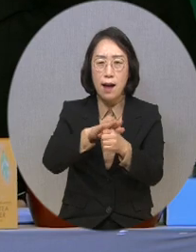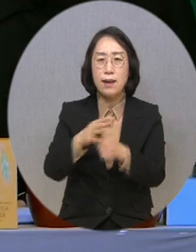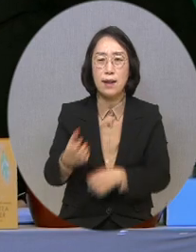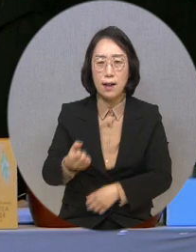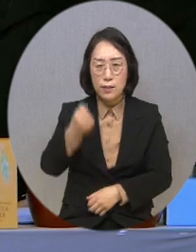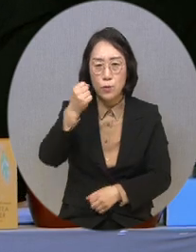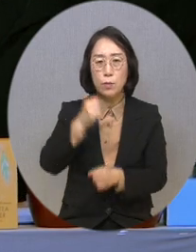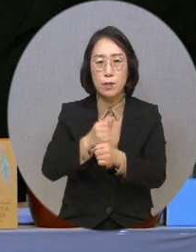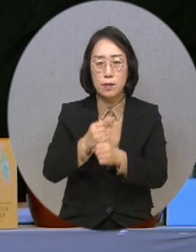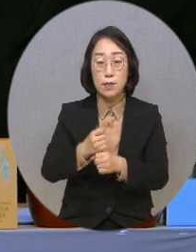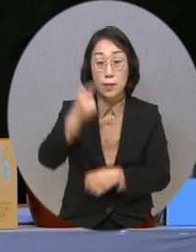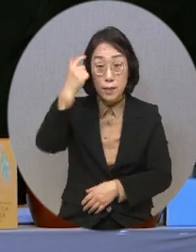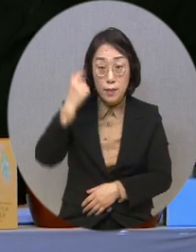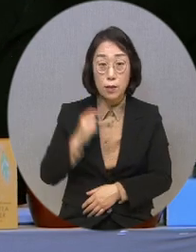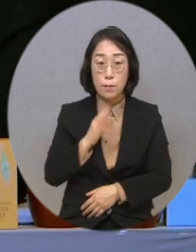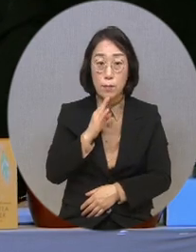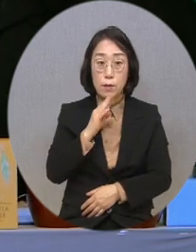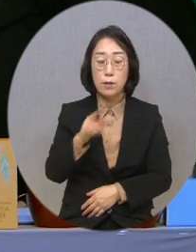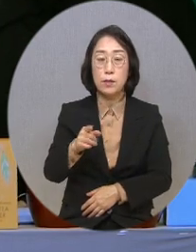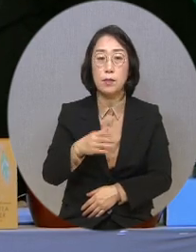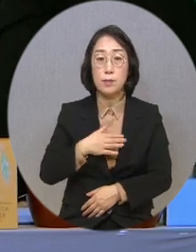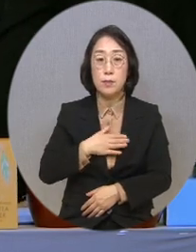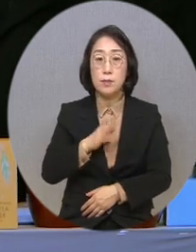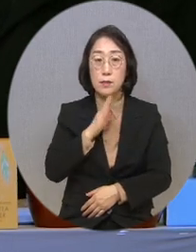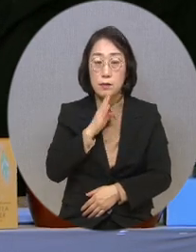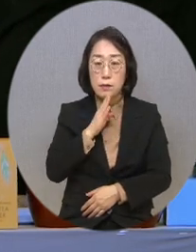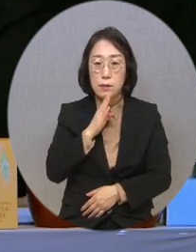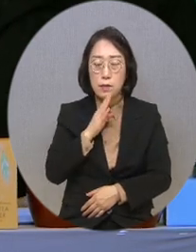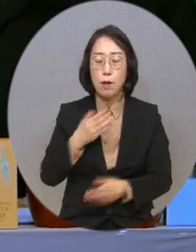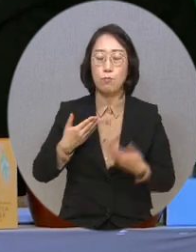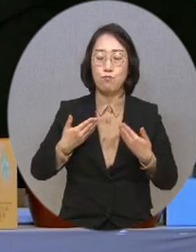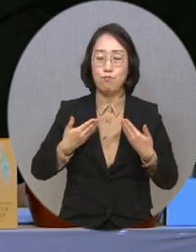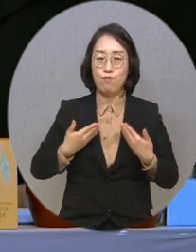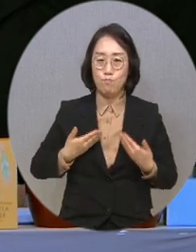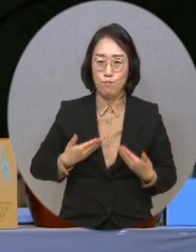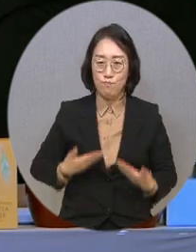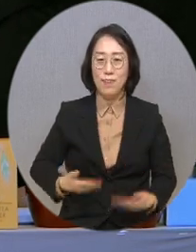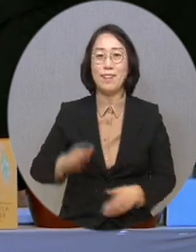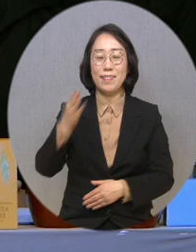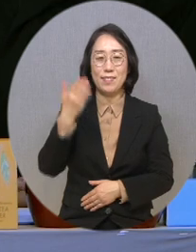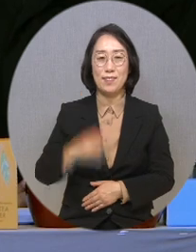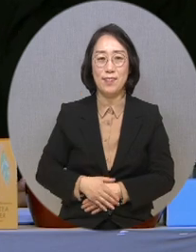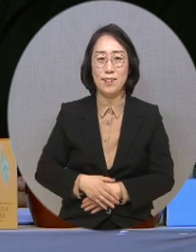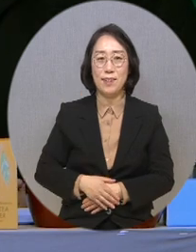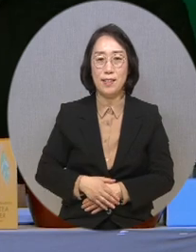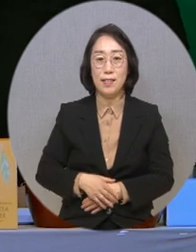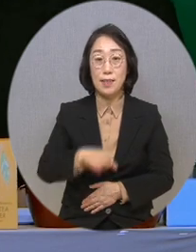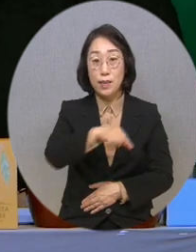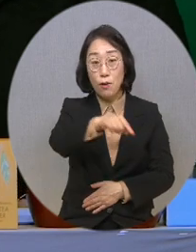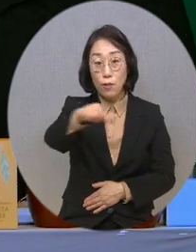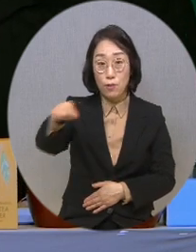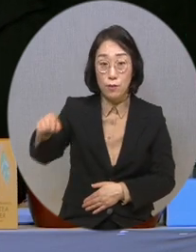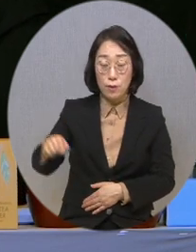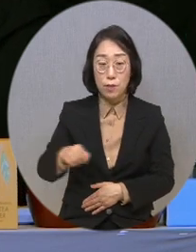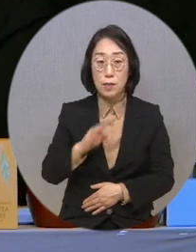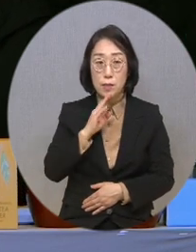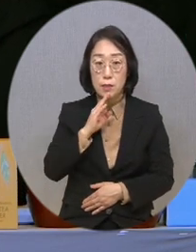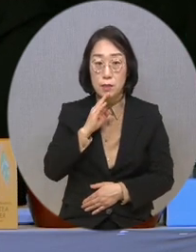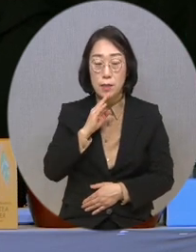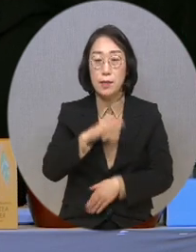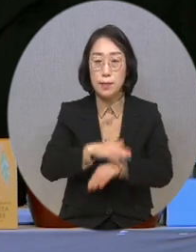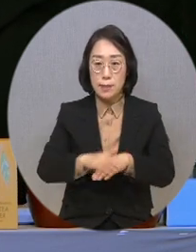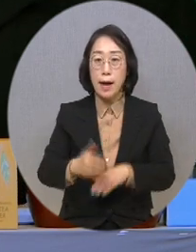느꼈지 정태야. 아 정말 저 갑자기 예 진지해졌어요. 왜? 아니 제품이 이거 될 것